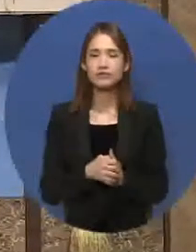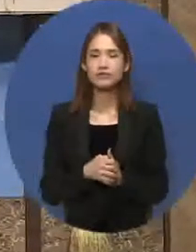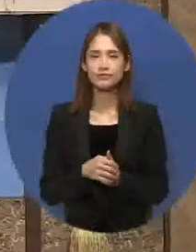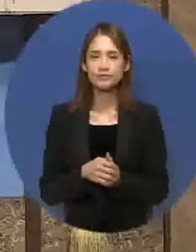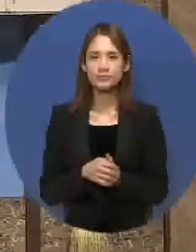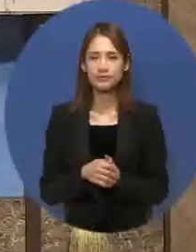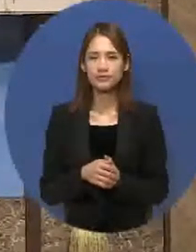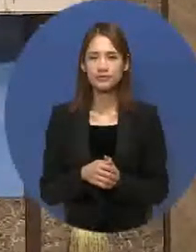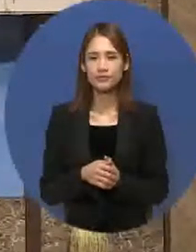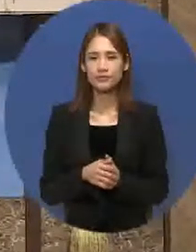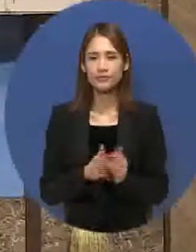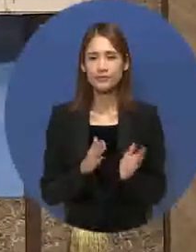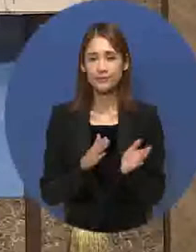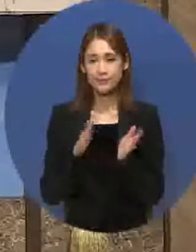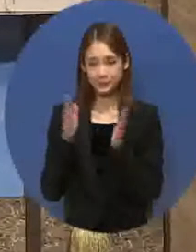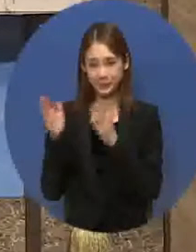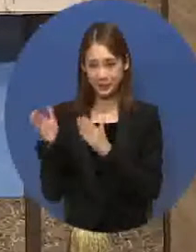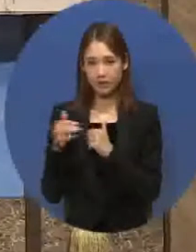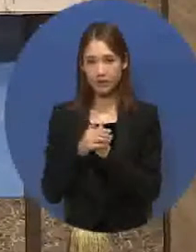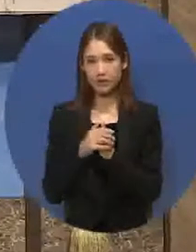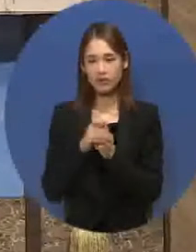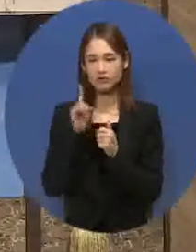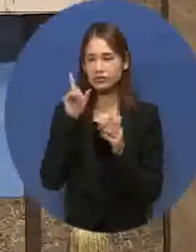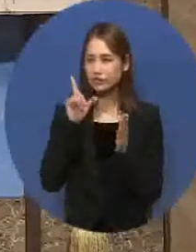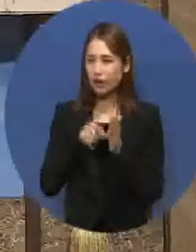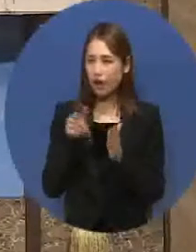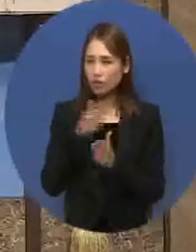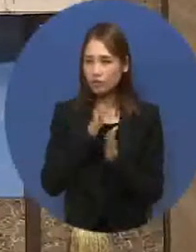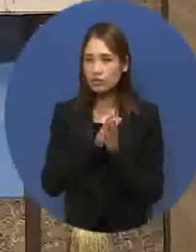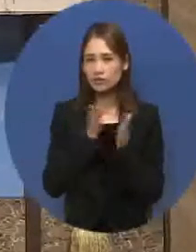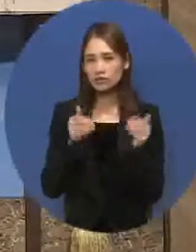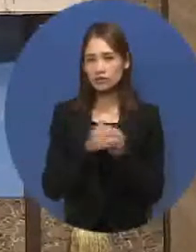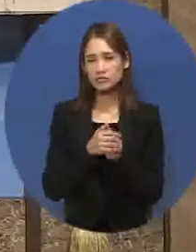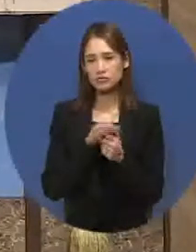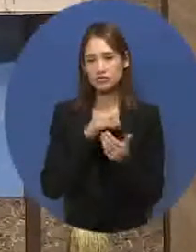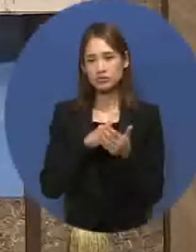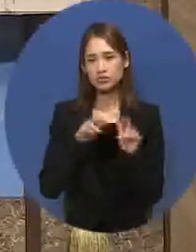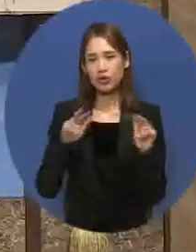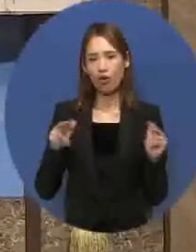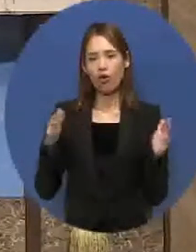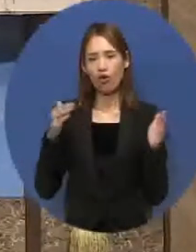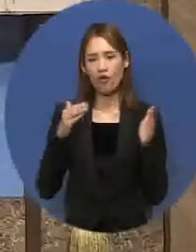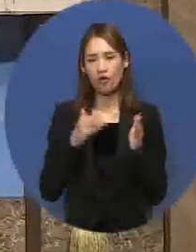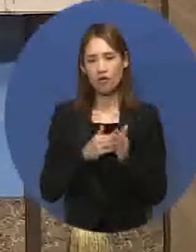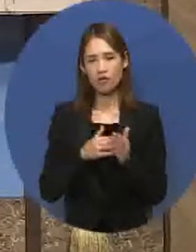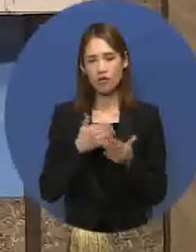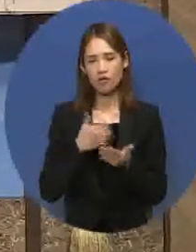해왔습니다. 네. 그래서 그때부터 시작해가지고 지금